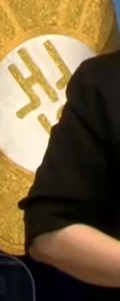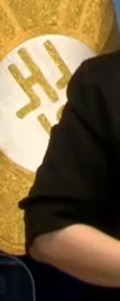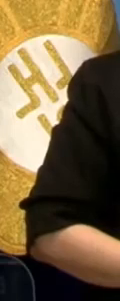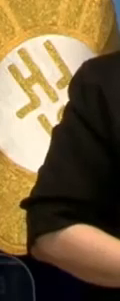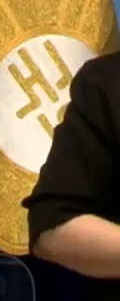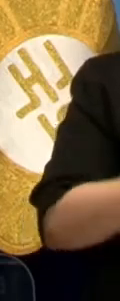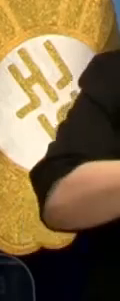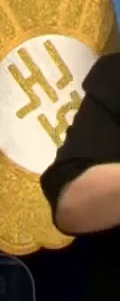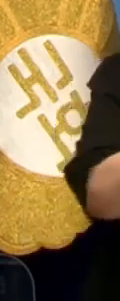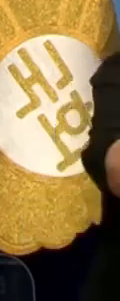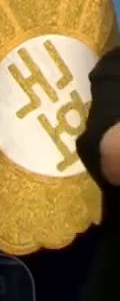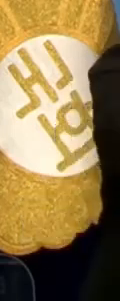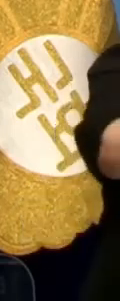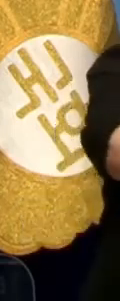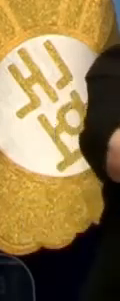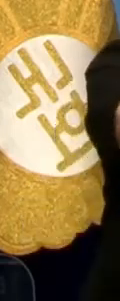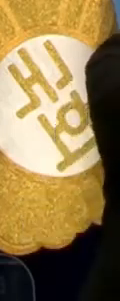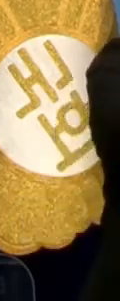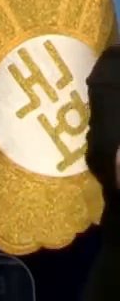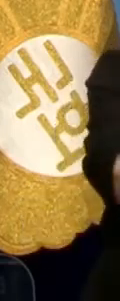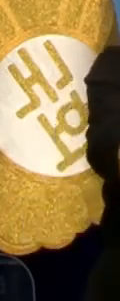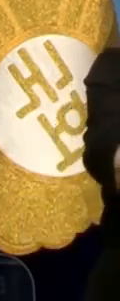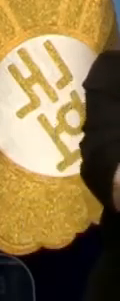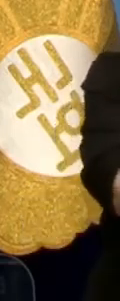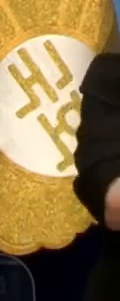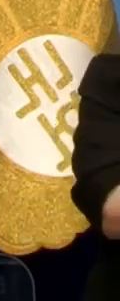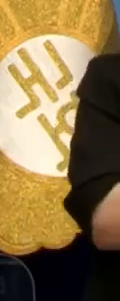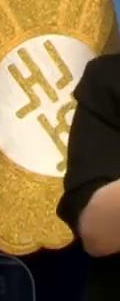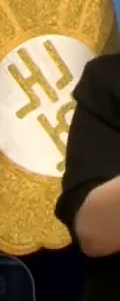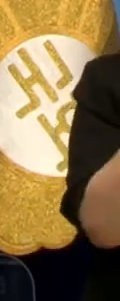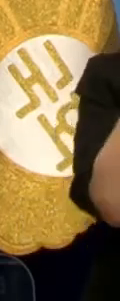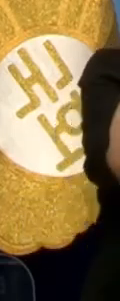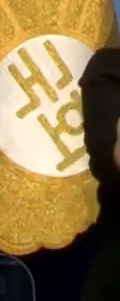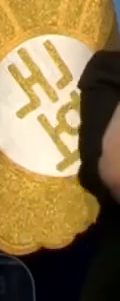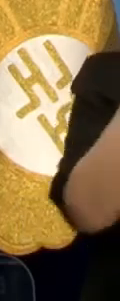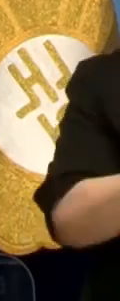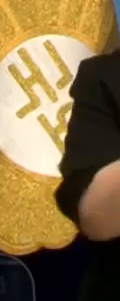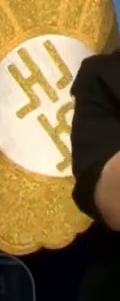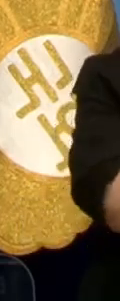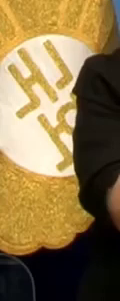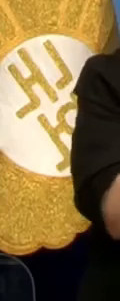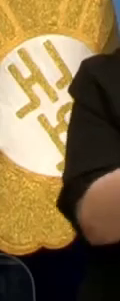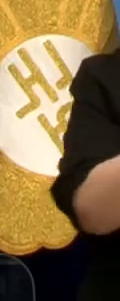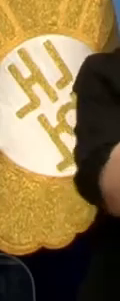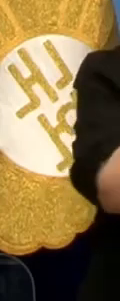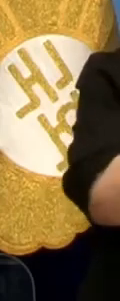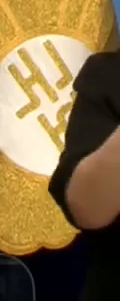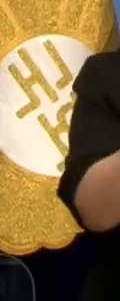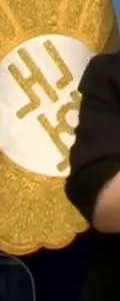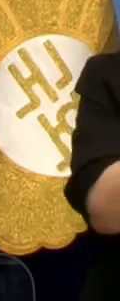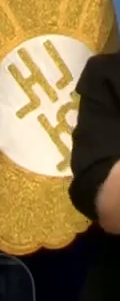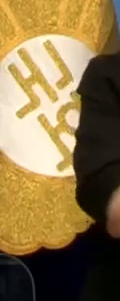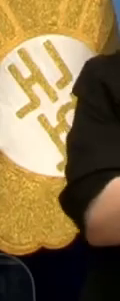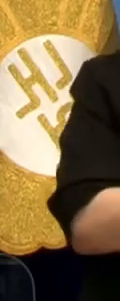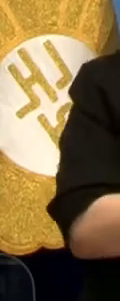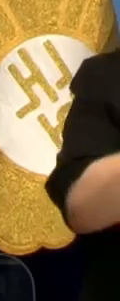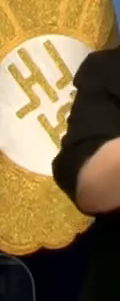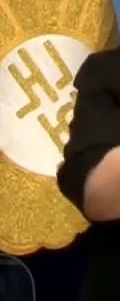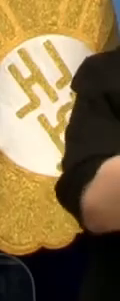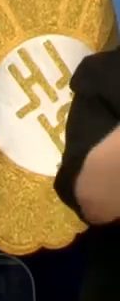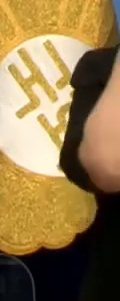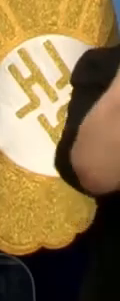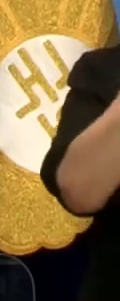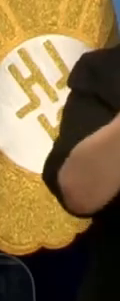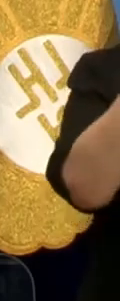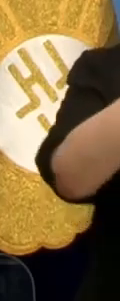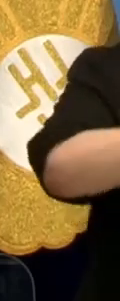장기적으로 기본소득의 최종 목표 금액은 현재의 기초생활수급자 1인 생계지원비 수준인 월